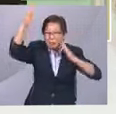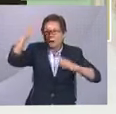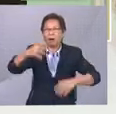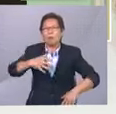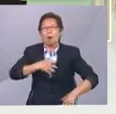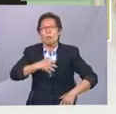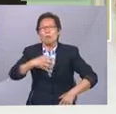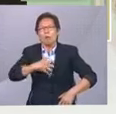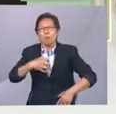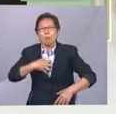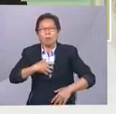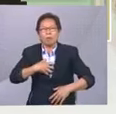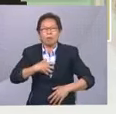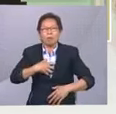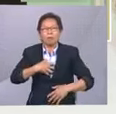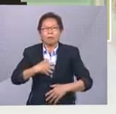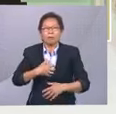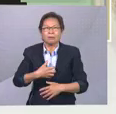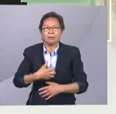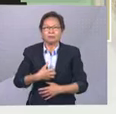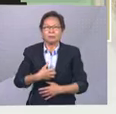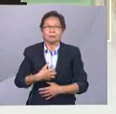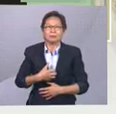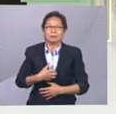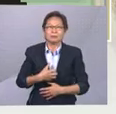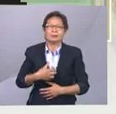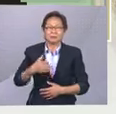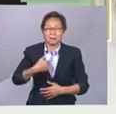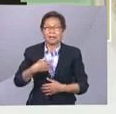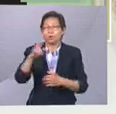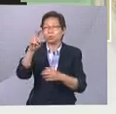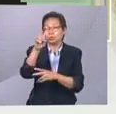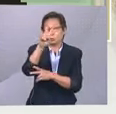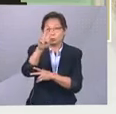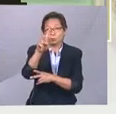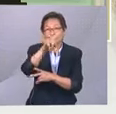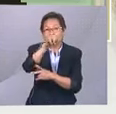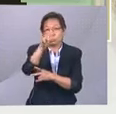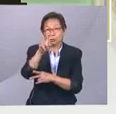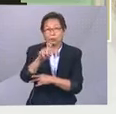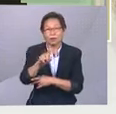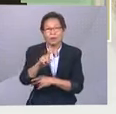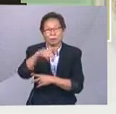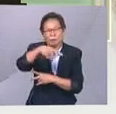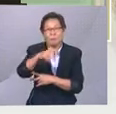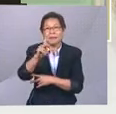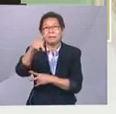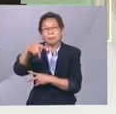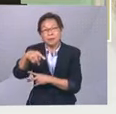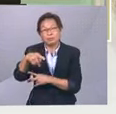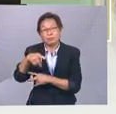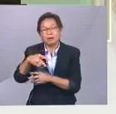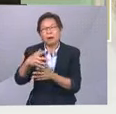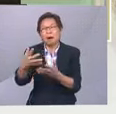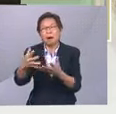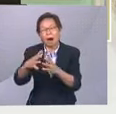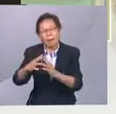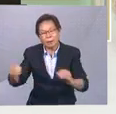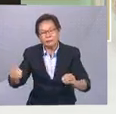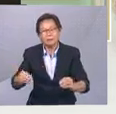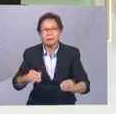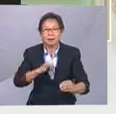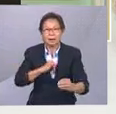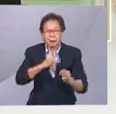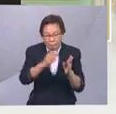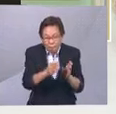pipi ini sudah ibarat kalau susah duduk2 soalnya di sini ada bersih Oke Adik kau strategi sekatan